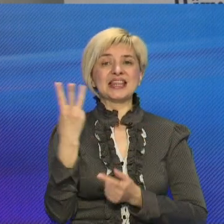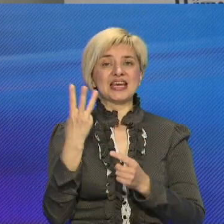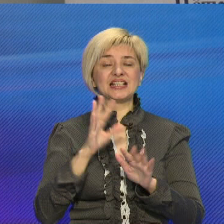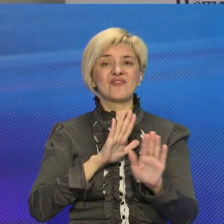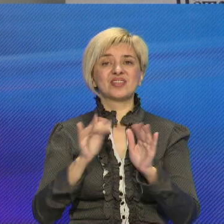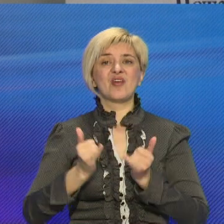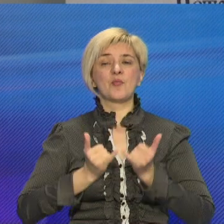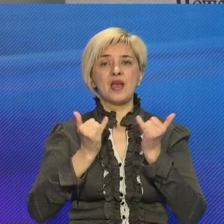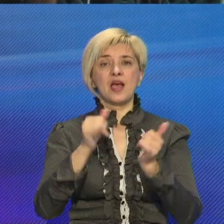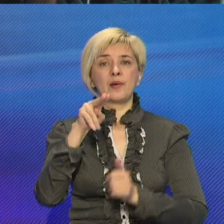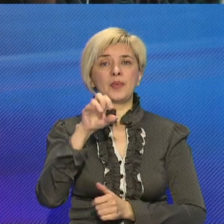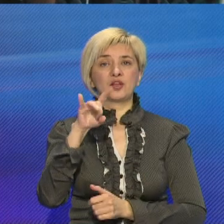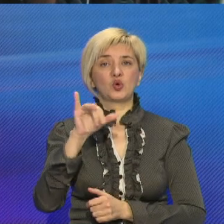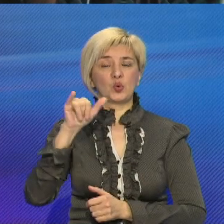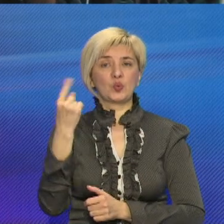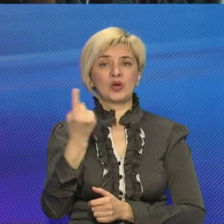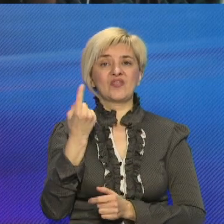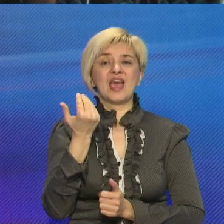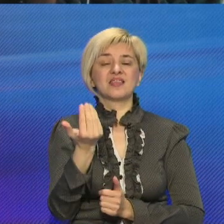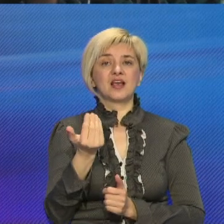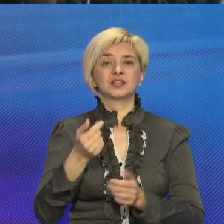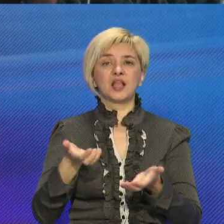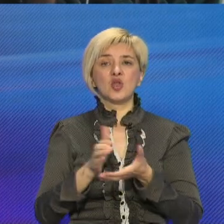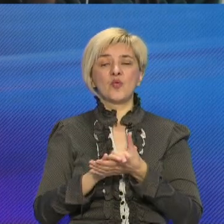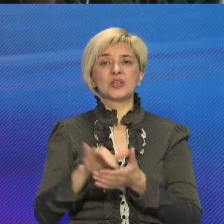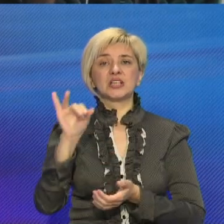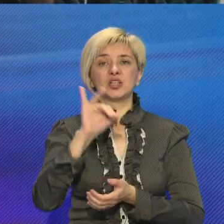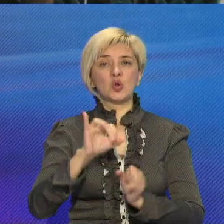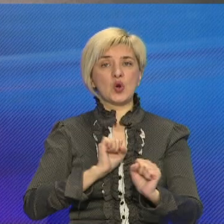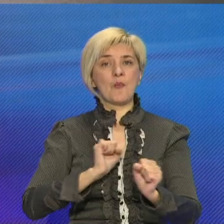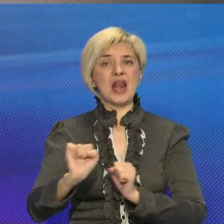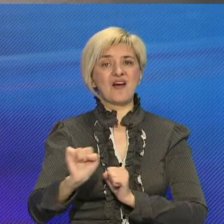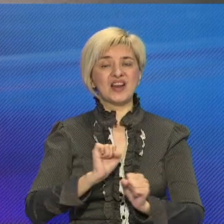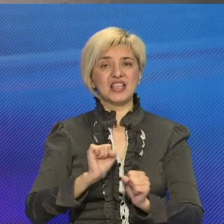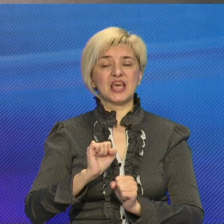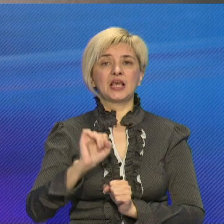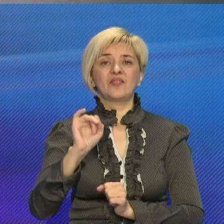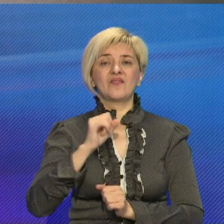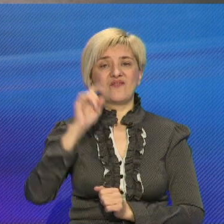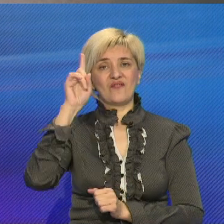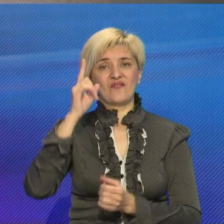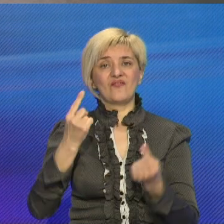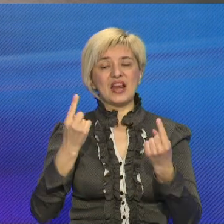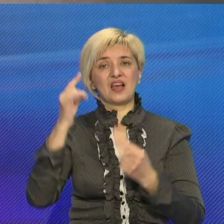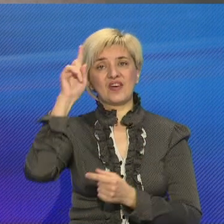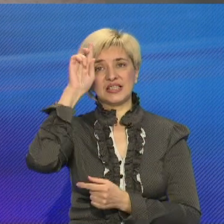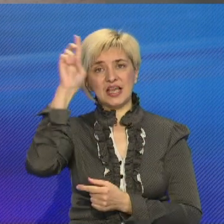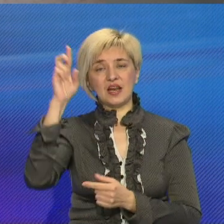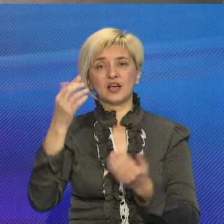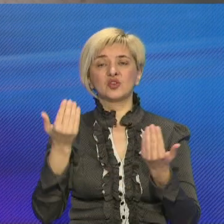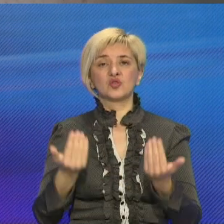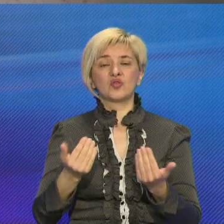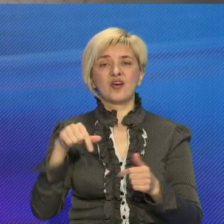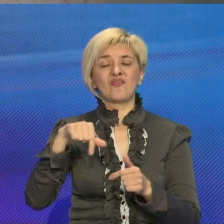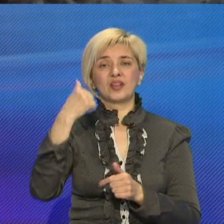присвечена Петру I. И она знакомит с историей правления великого цара. Сёлета с дня его народжения исполняется